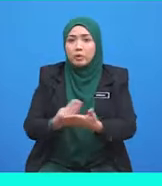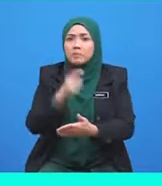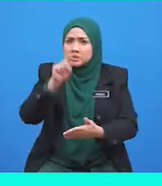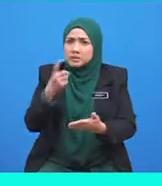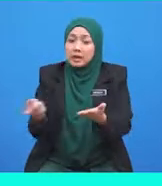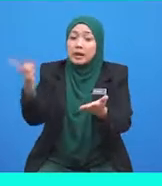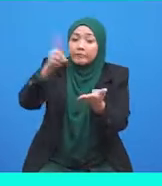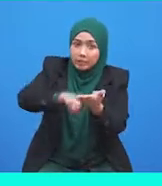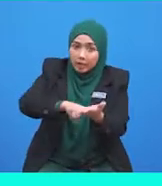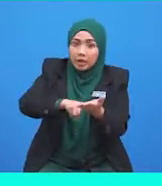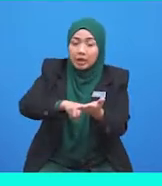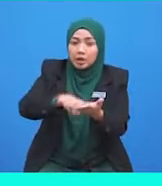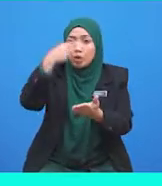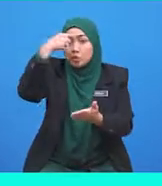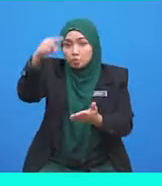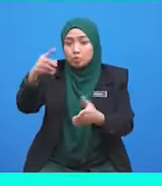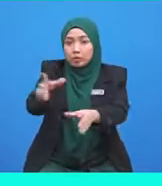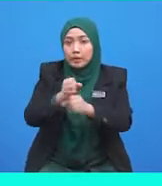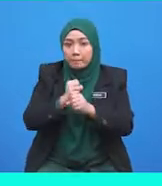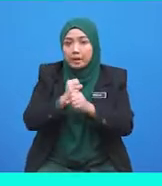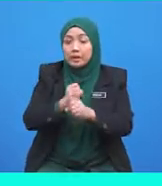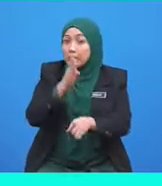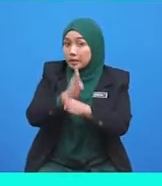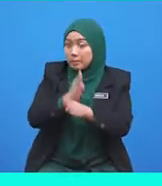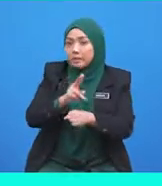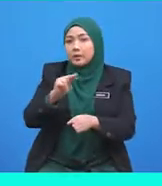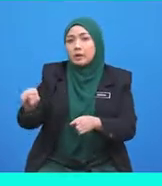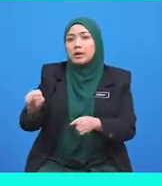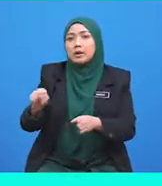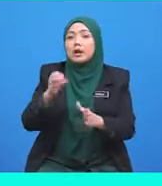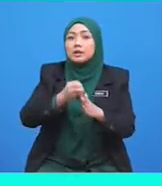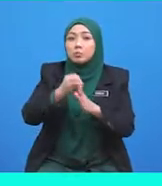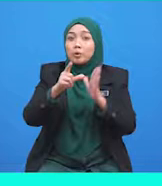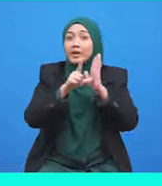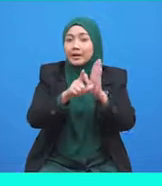terlebih dahulu bagi mendapatkan kebenaran atau permit.